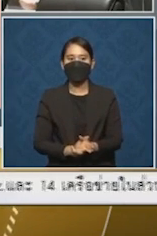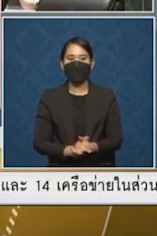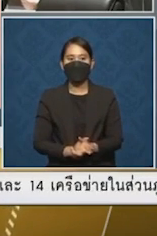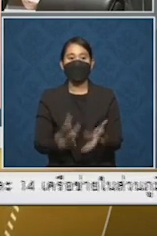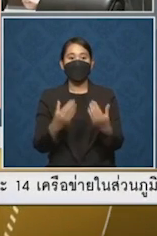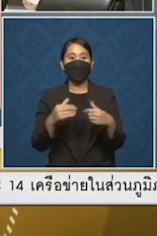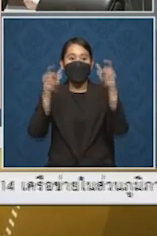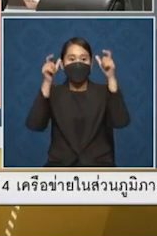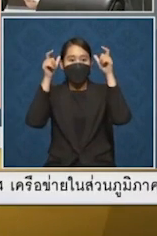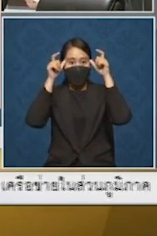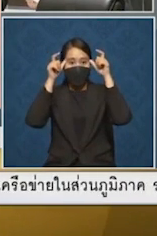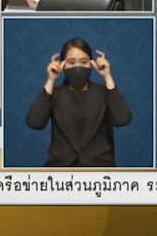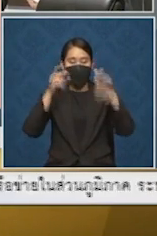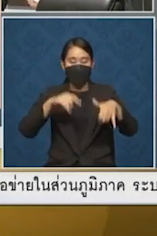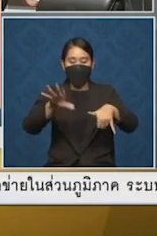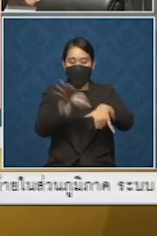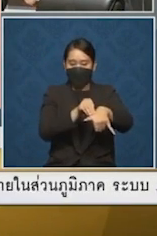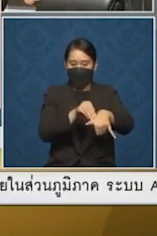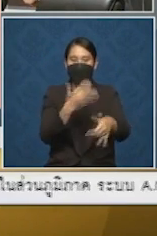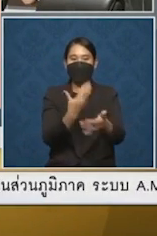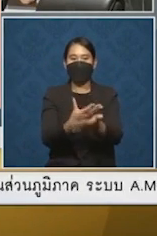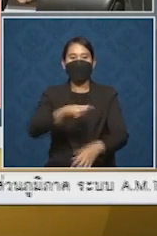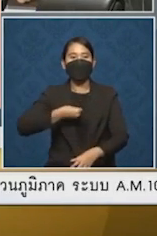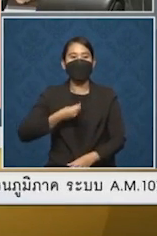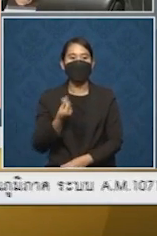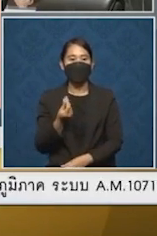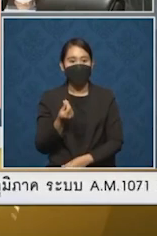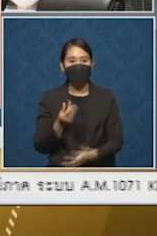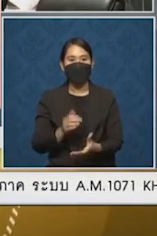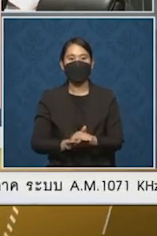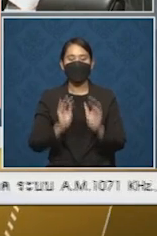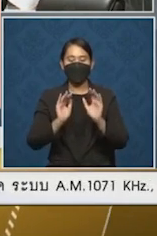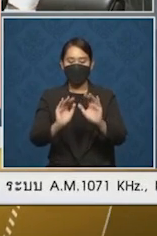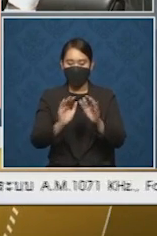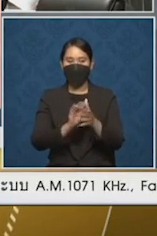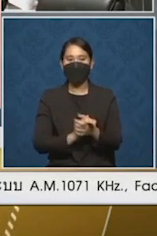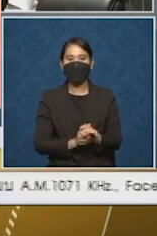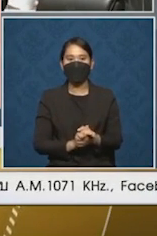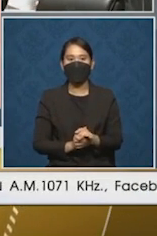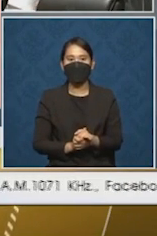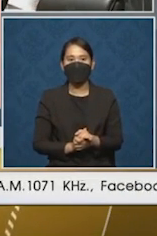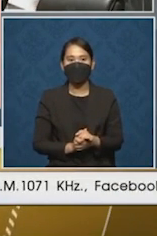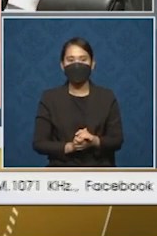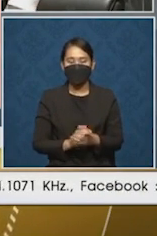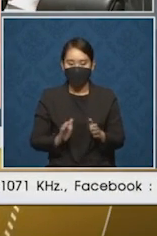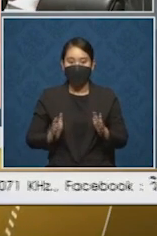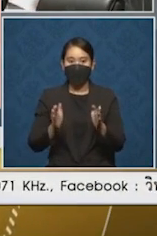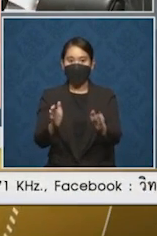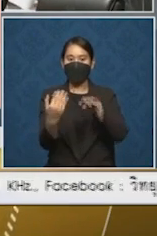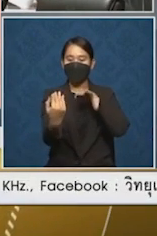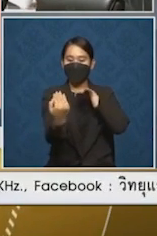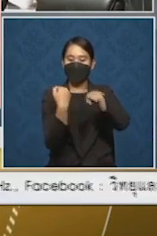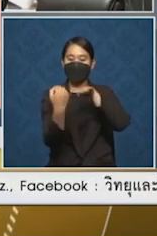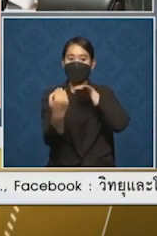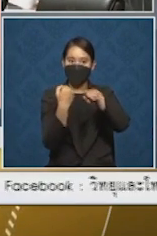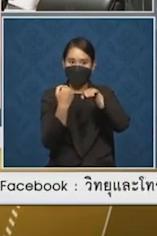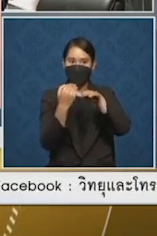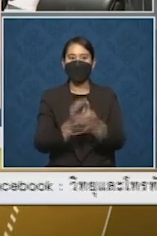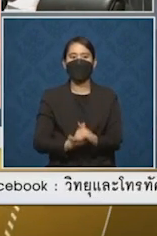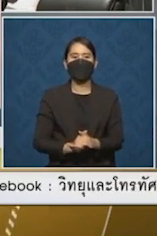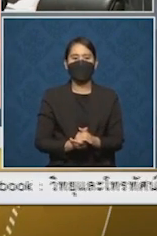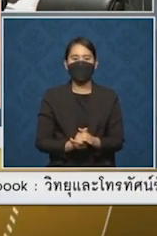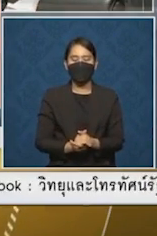ไม่รับผิดชอบยังไงวันพฤหัสบดีเนี่ยเป็นวันที่จะต้องยื่นกระทู้สดก